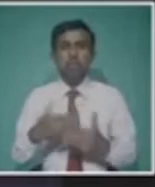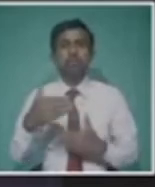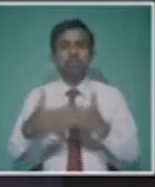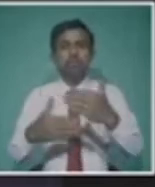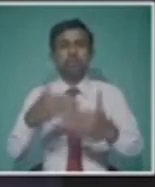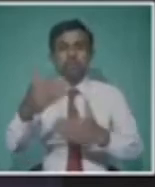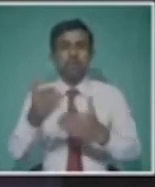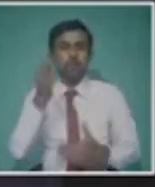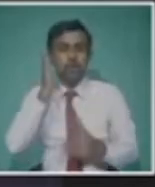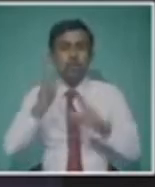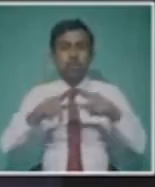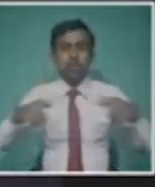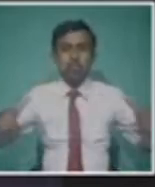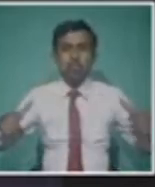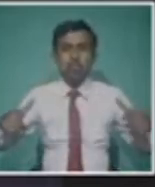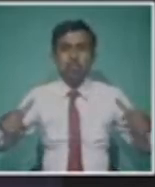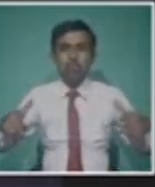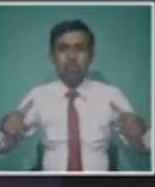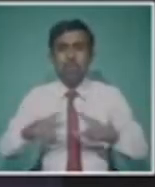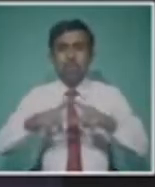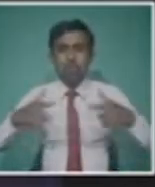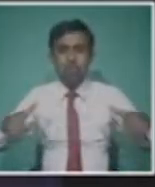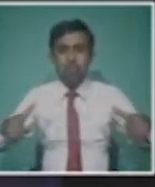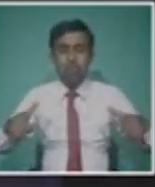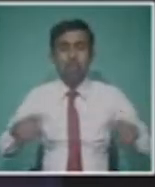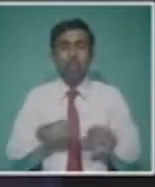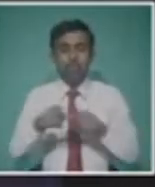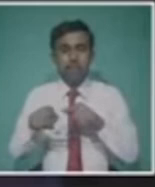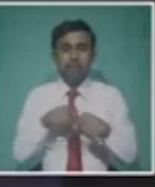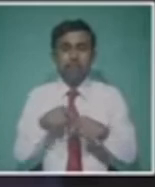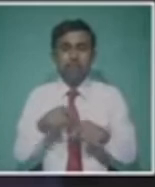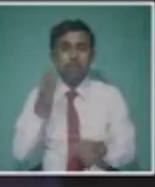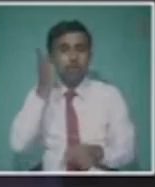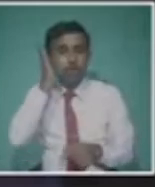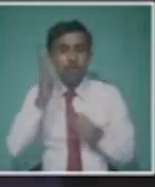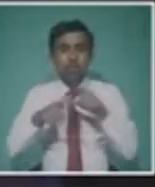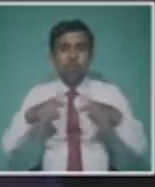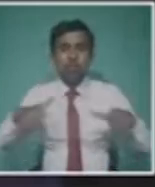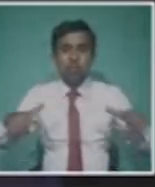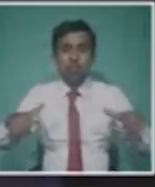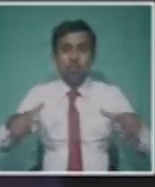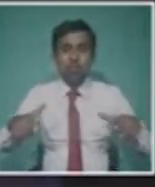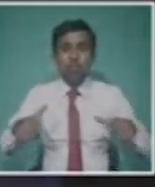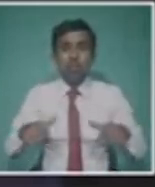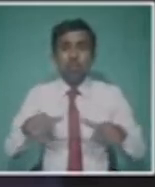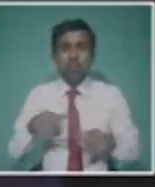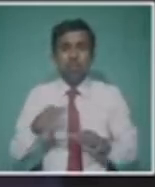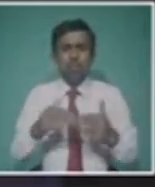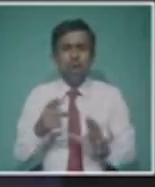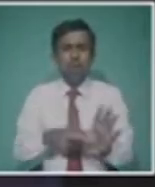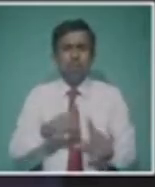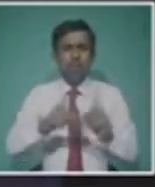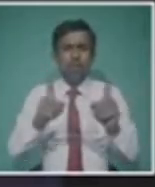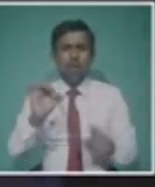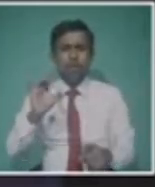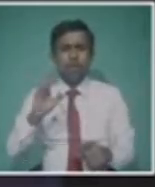ගිහිල්ලා ඉංග්‍රීසි භාෂාවේ මං හිතන්නේ භාෂාවක් විදියට ඉංග්‍රීසි භාෂාව සුසුකමක් නොවන තත්ත්වයට අවුරුදු 10ක් 15ක් වෙනකොට